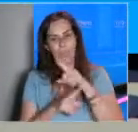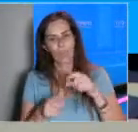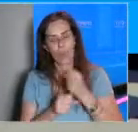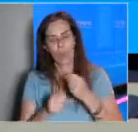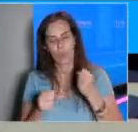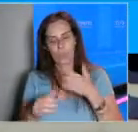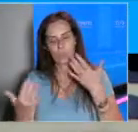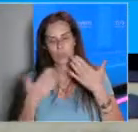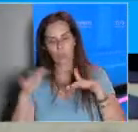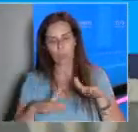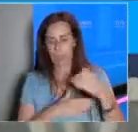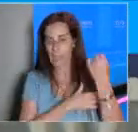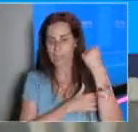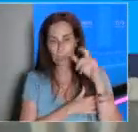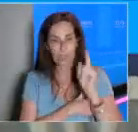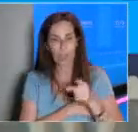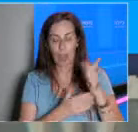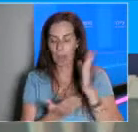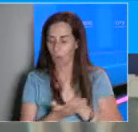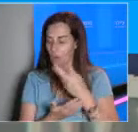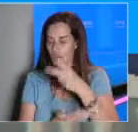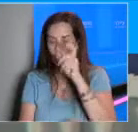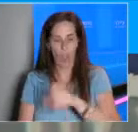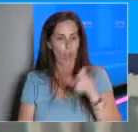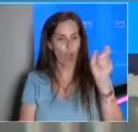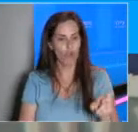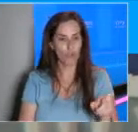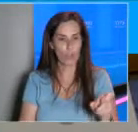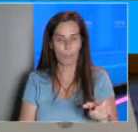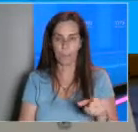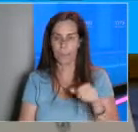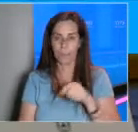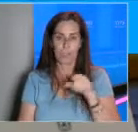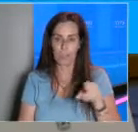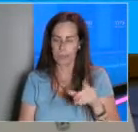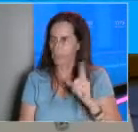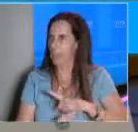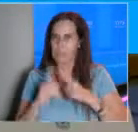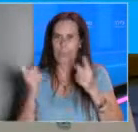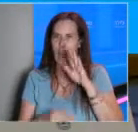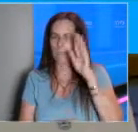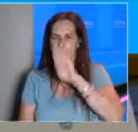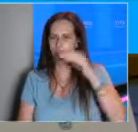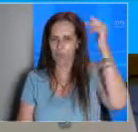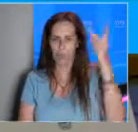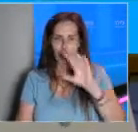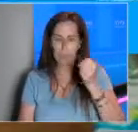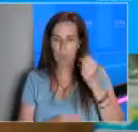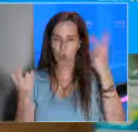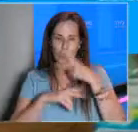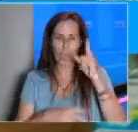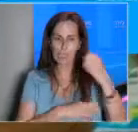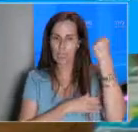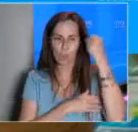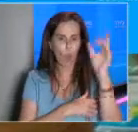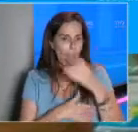מכנס ישיבת ממשלה. הסמכות הזאת אמורה להתחלק בין שני ראשי הממשלה שלנו, שגם זאת הזיה, וכל עוד זה לא מוסדר, אז